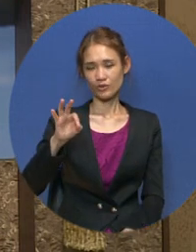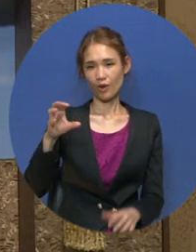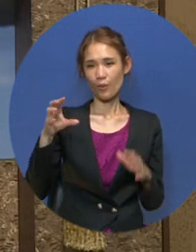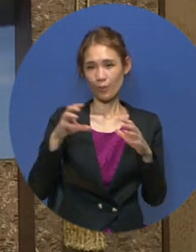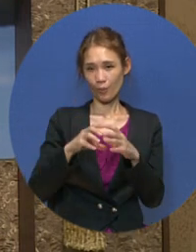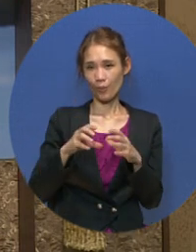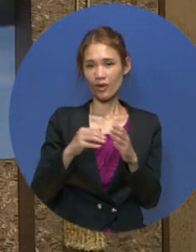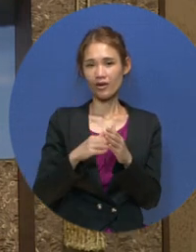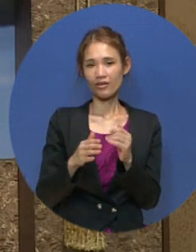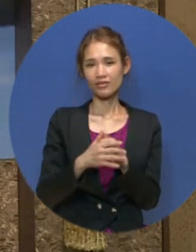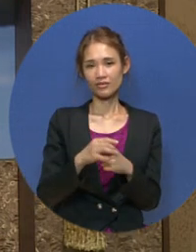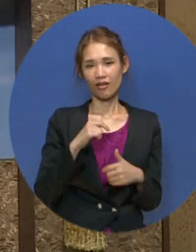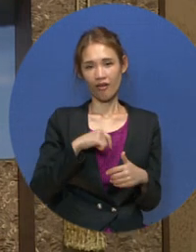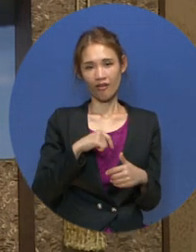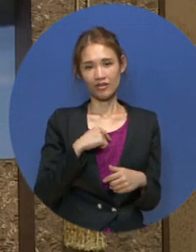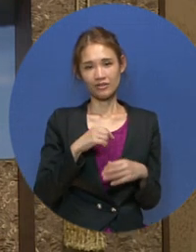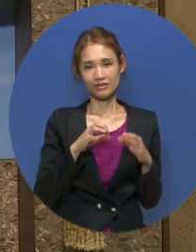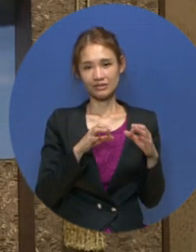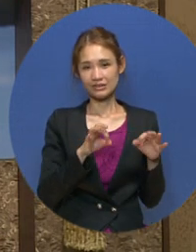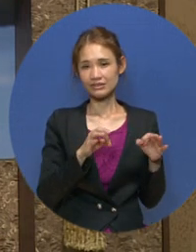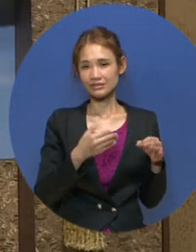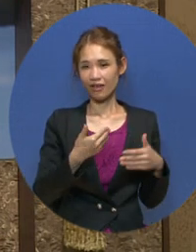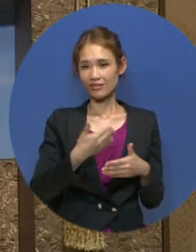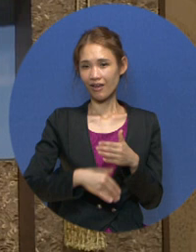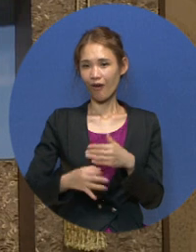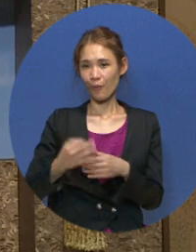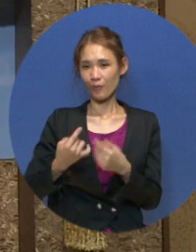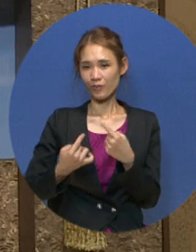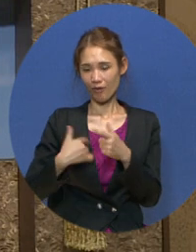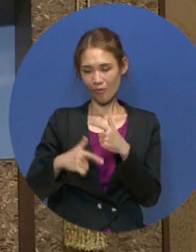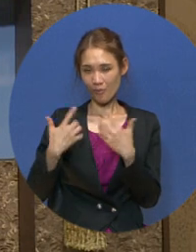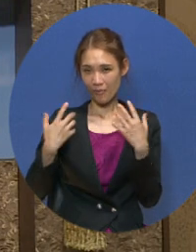속으로 제 은행 잔고보다 더 많더라고요.